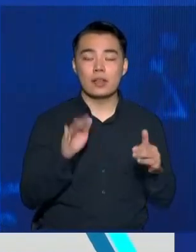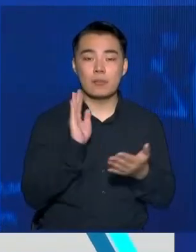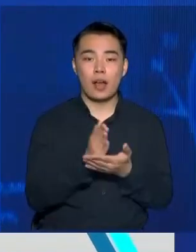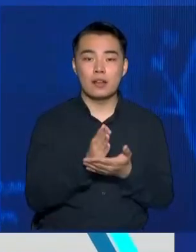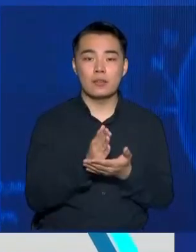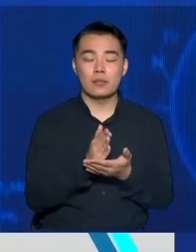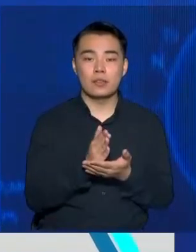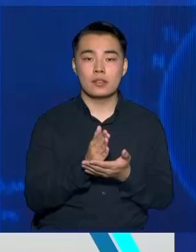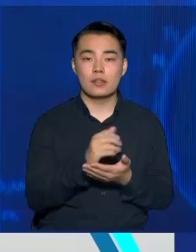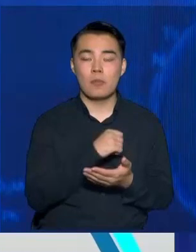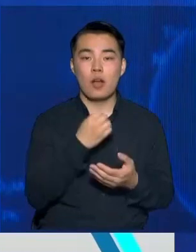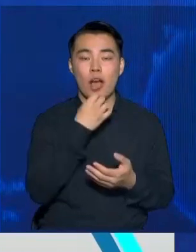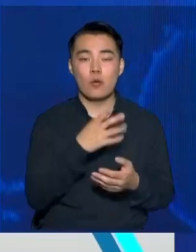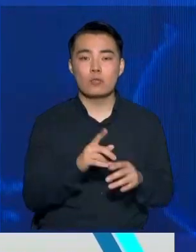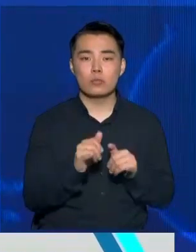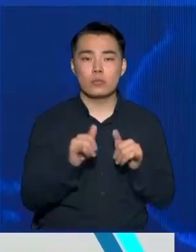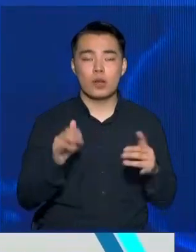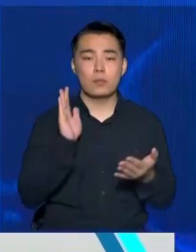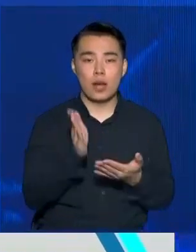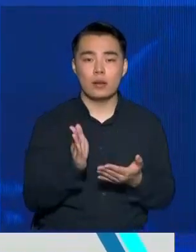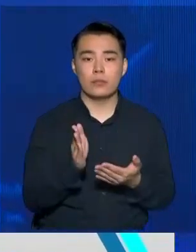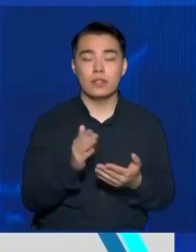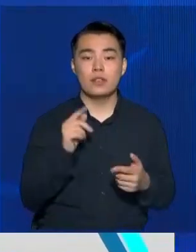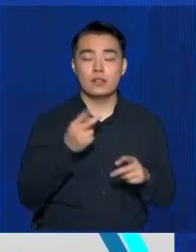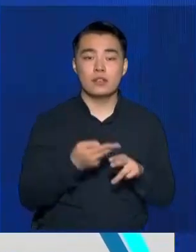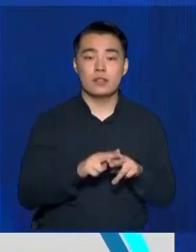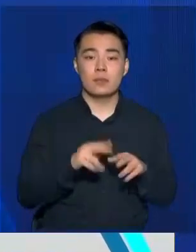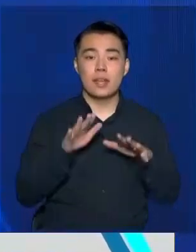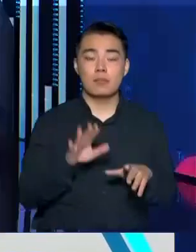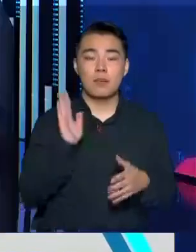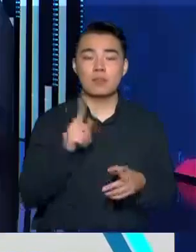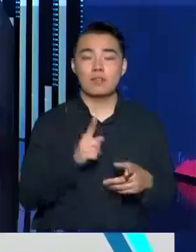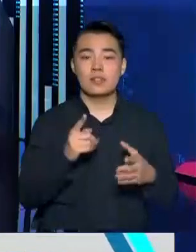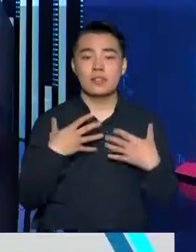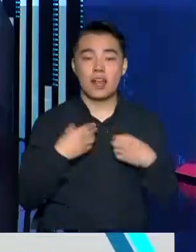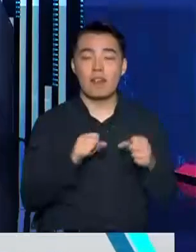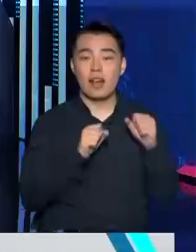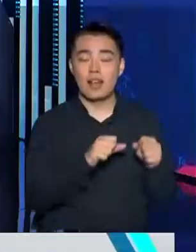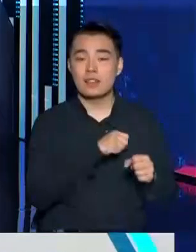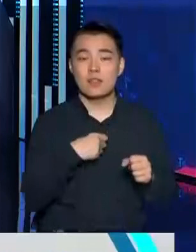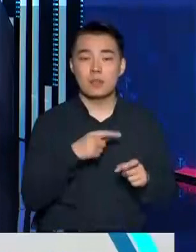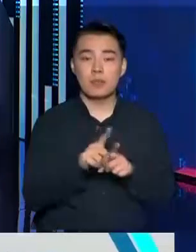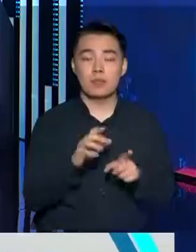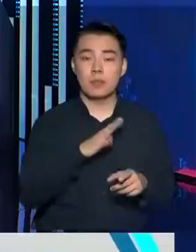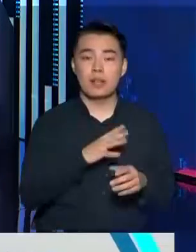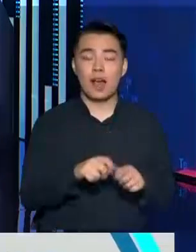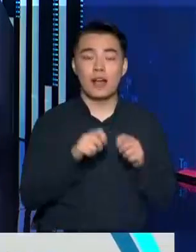достаточно хорошими темпами. Здесь со стороны Министерства здравоохранения были